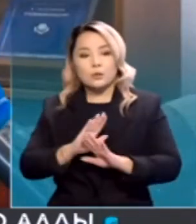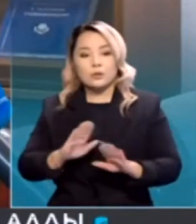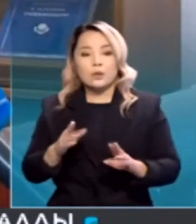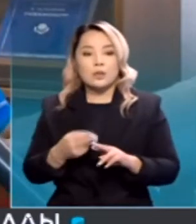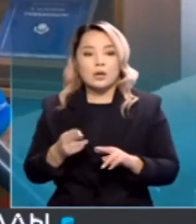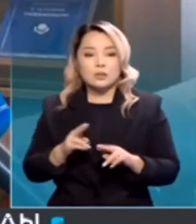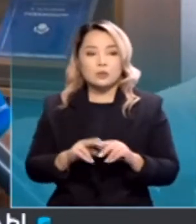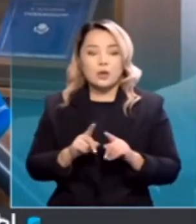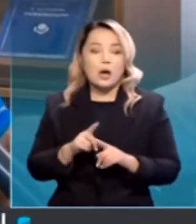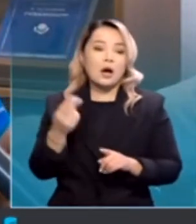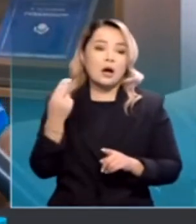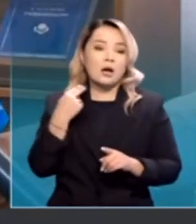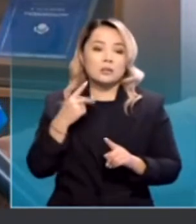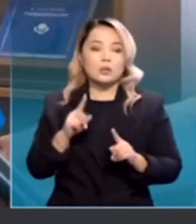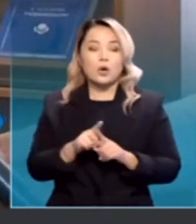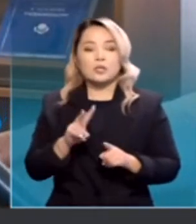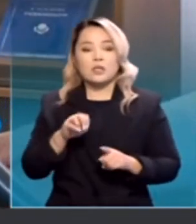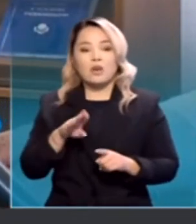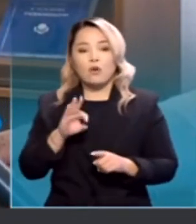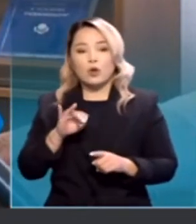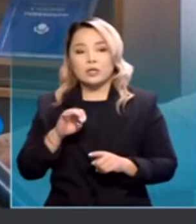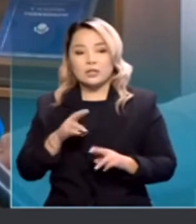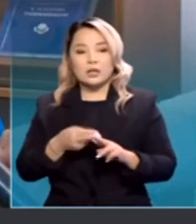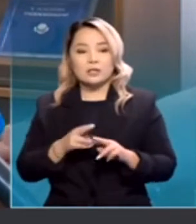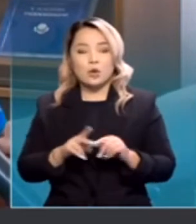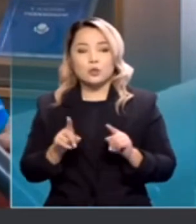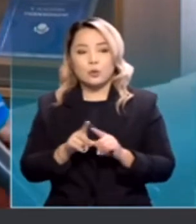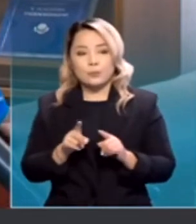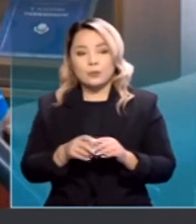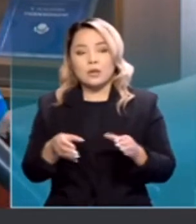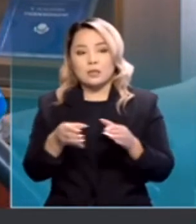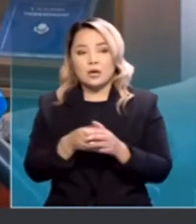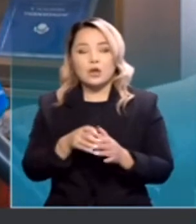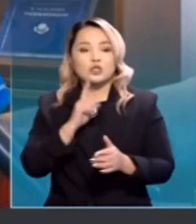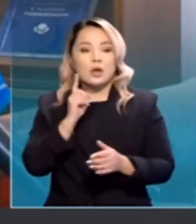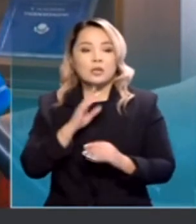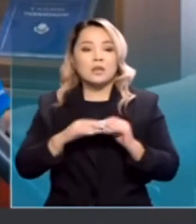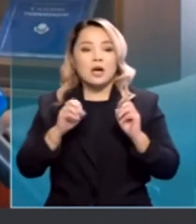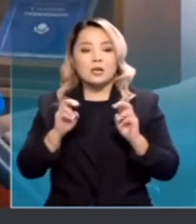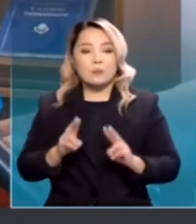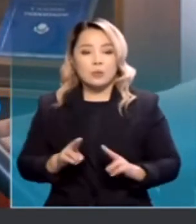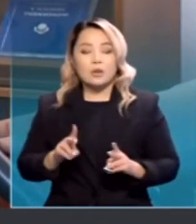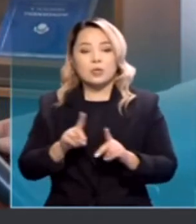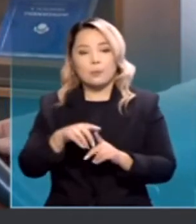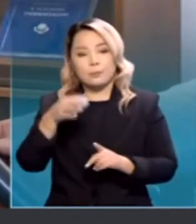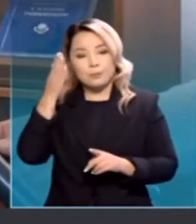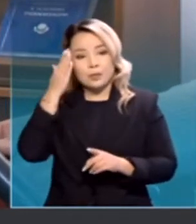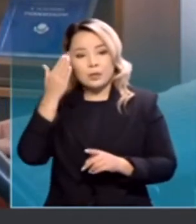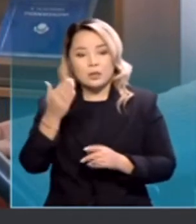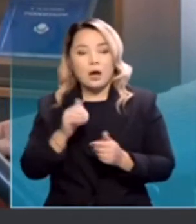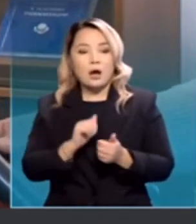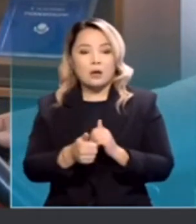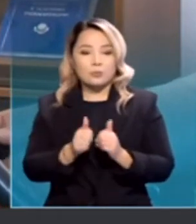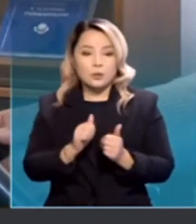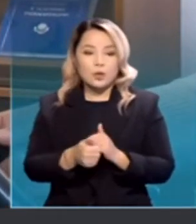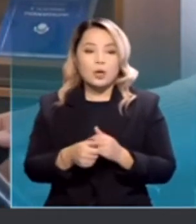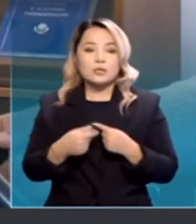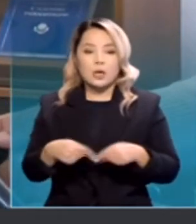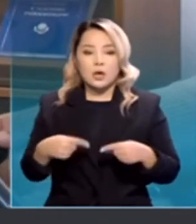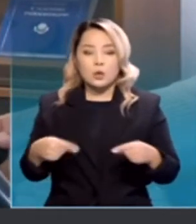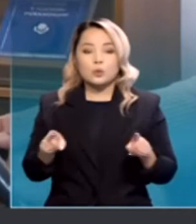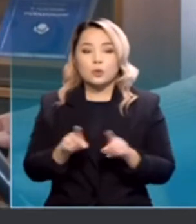қоймай, бұл жерде ағылшынша айтсақ нетворкинг деген нәрсе бар. Ол яғни жас сарапшылардың ортасында пікір алмасу, неше